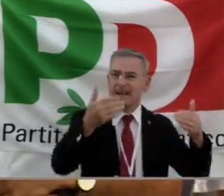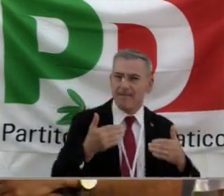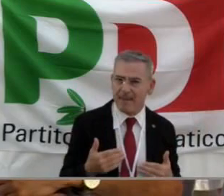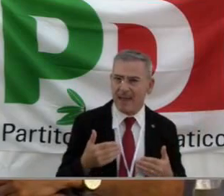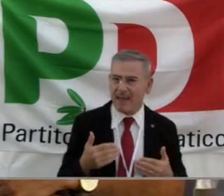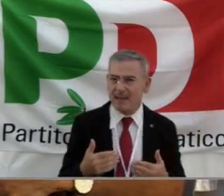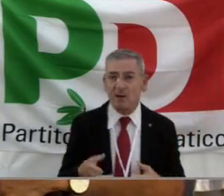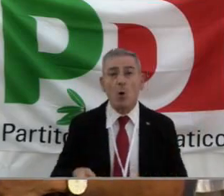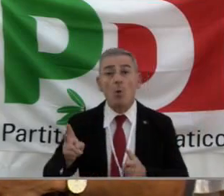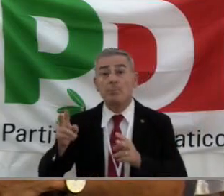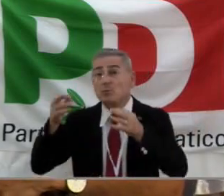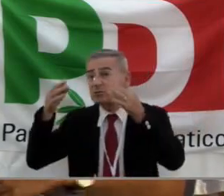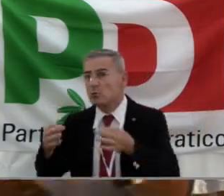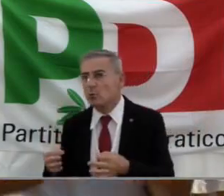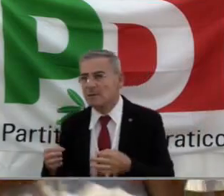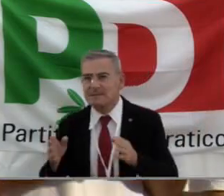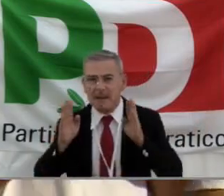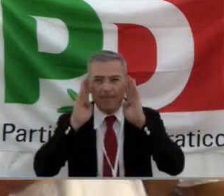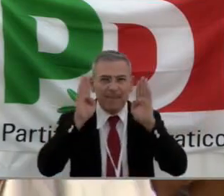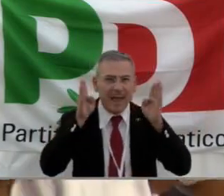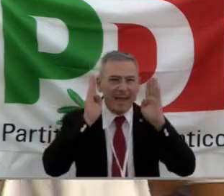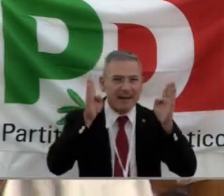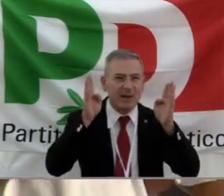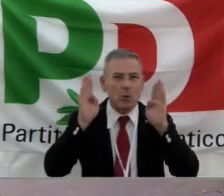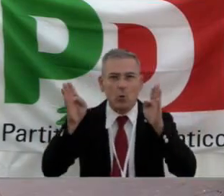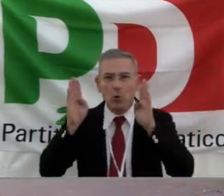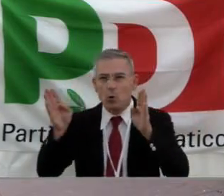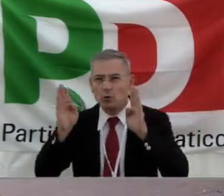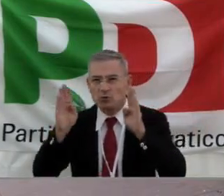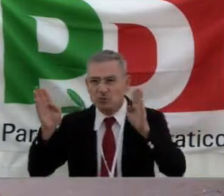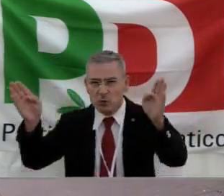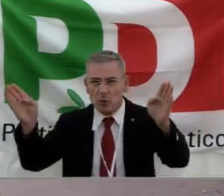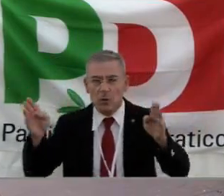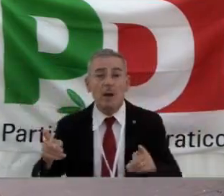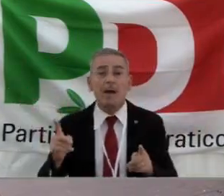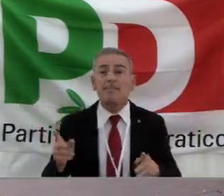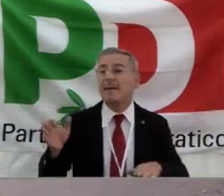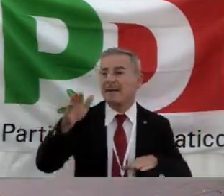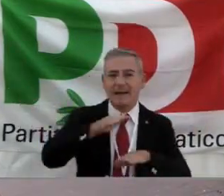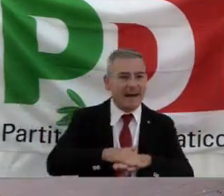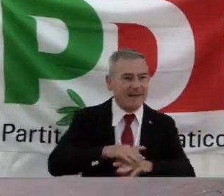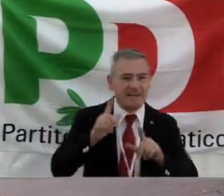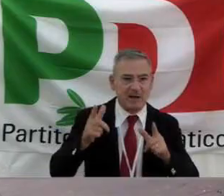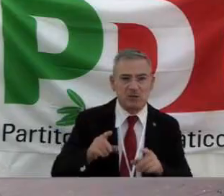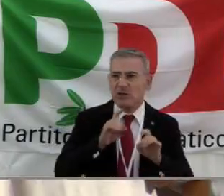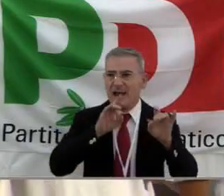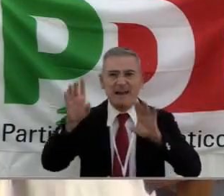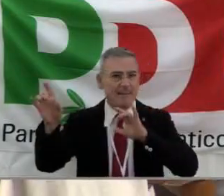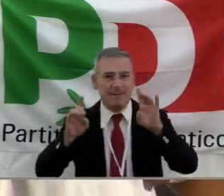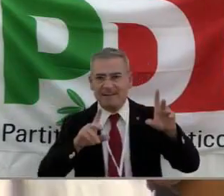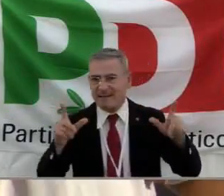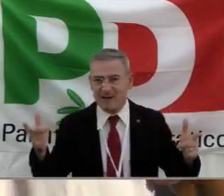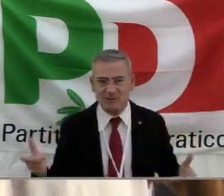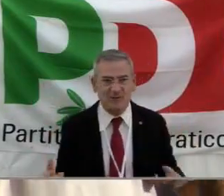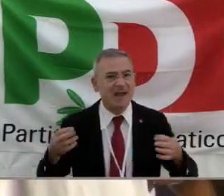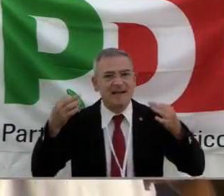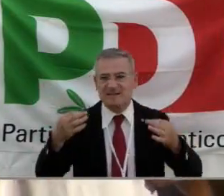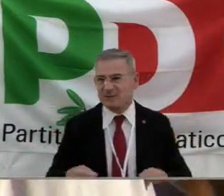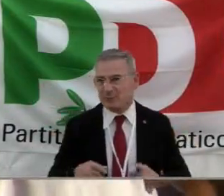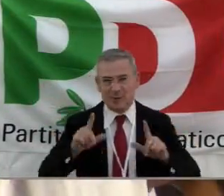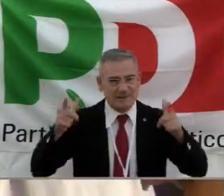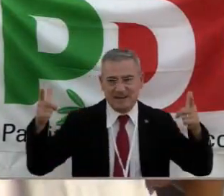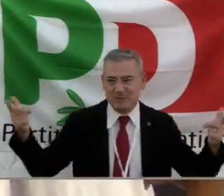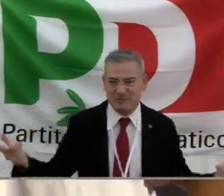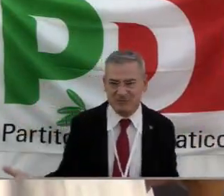è pericolosissimo, perché non garantirà né più libertà né più sicurezza.